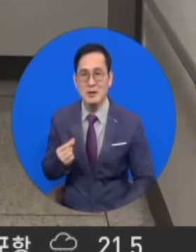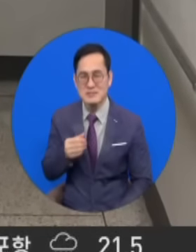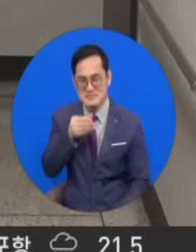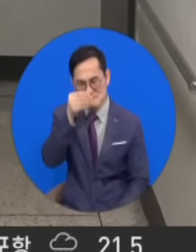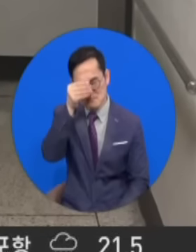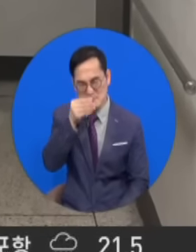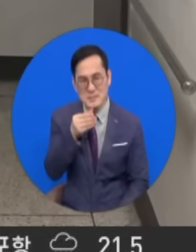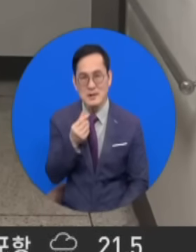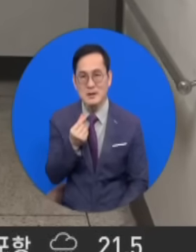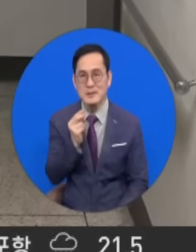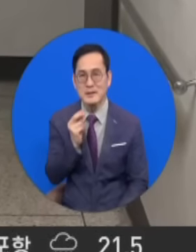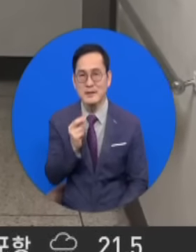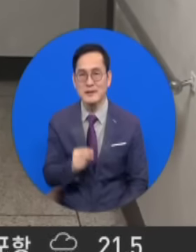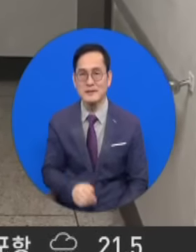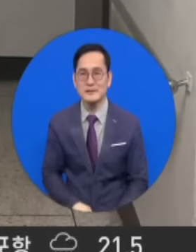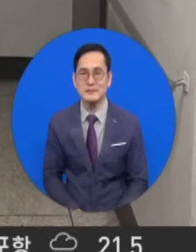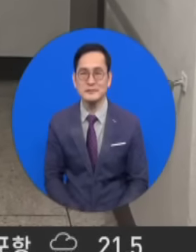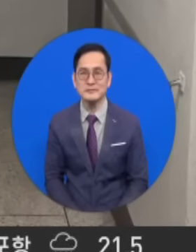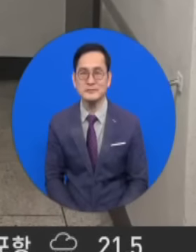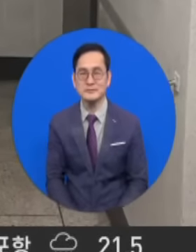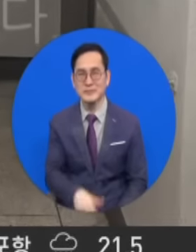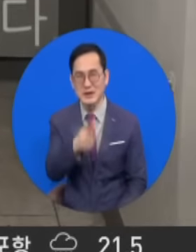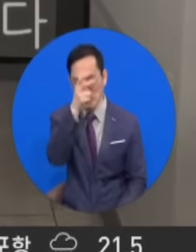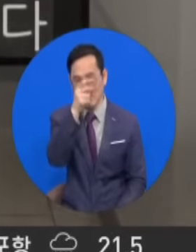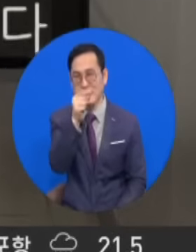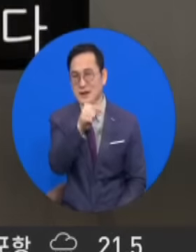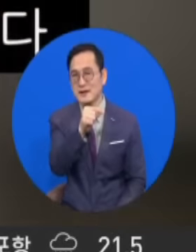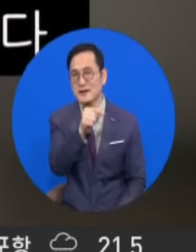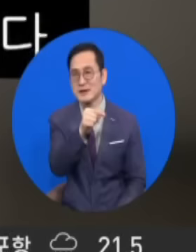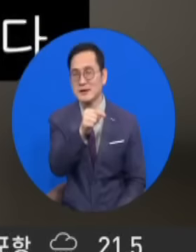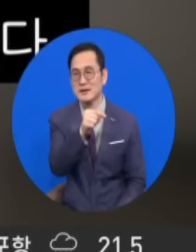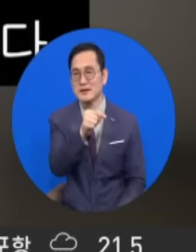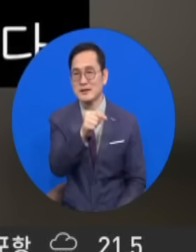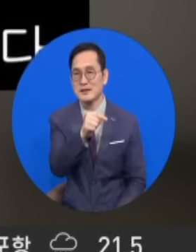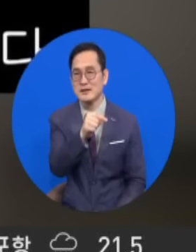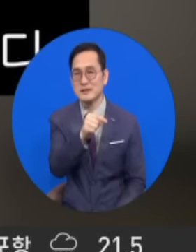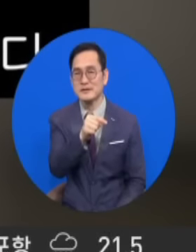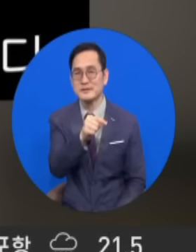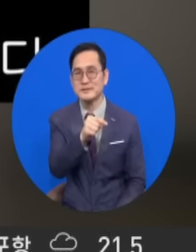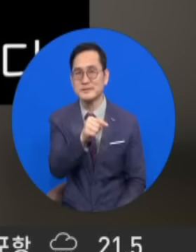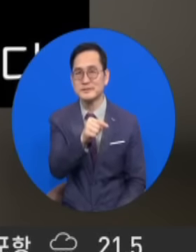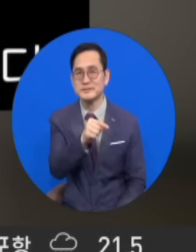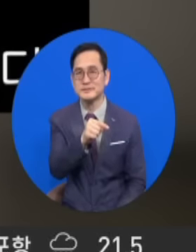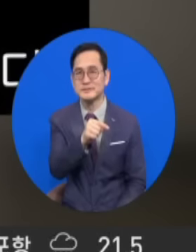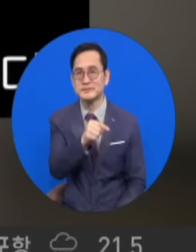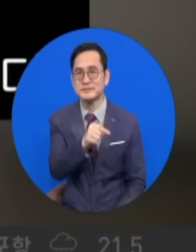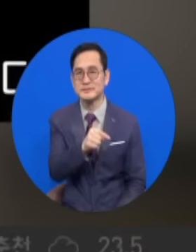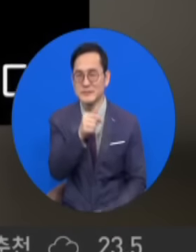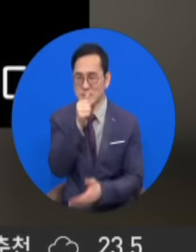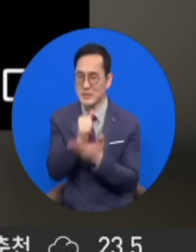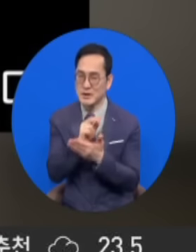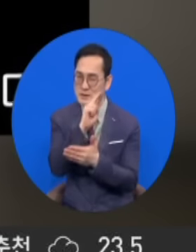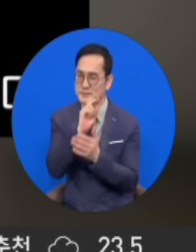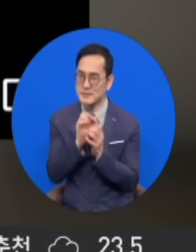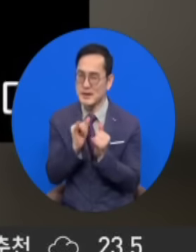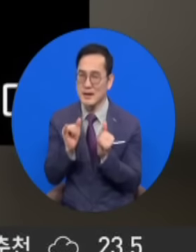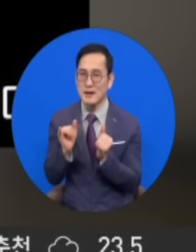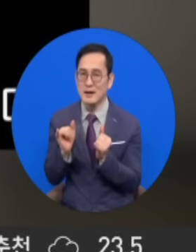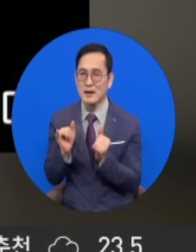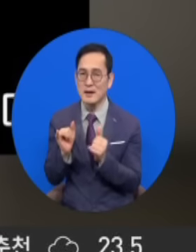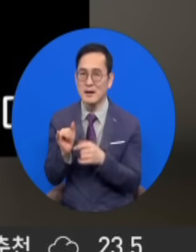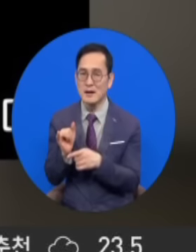가해자로 지목된 상황에서 경찰 측에서 뭔가 법대로 이렇게 이제 뭐 피고 용의자에 대한 뭔가 그런 조치들도 필요해